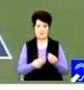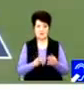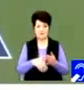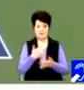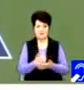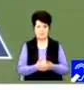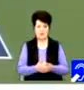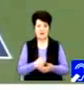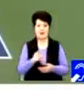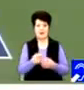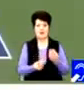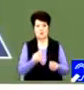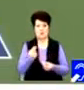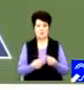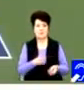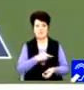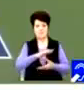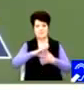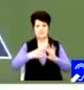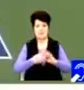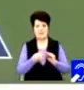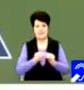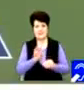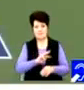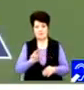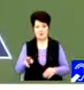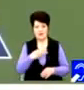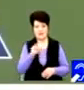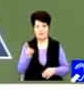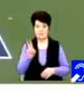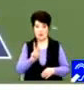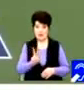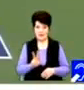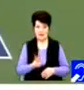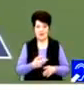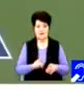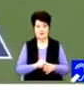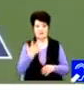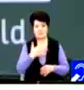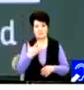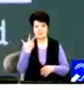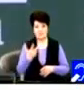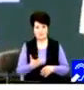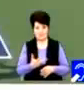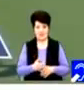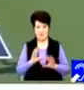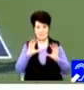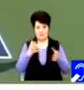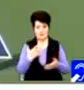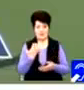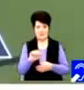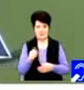principal al turneului dotat cu premii totale în valoare de aproape 10 milioane de OT numărul 53 mondial l a învins pe americanul